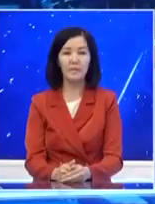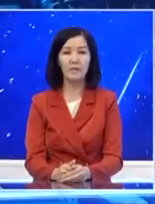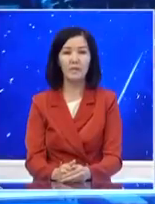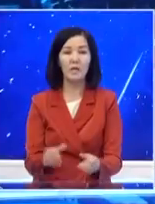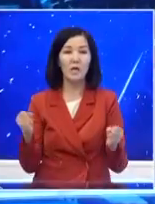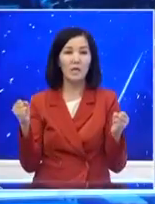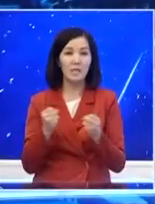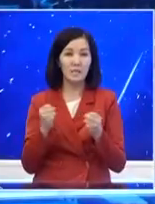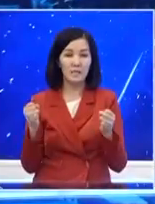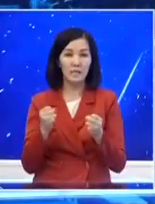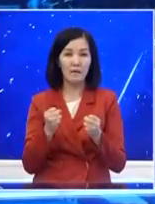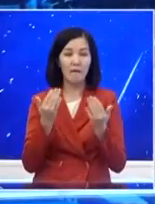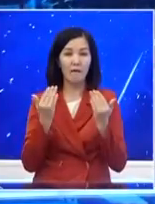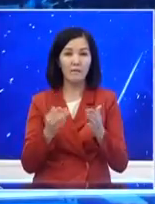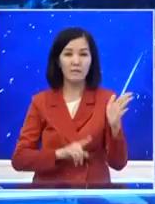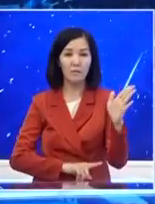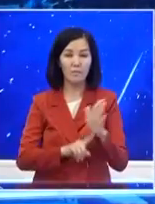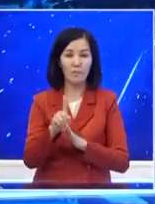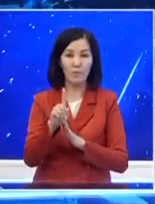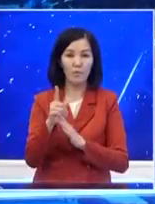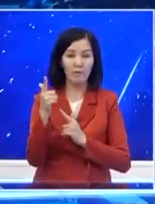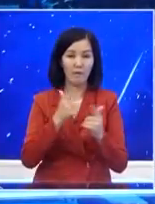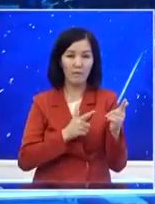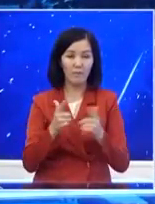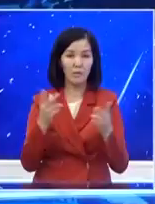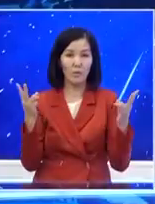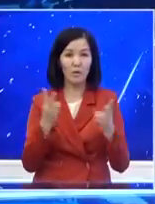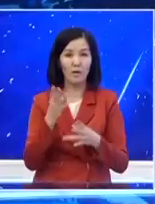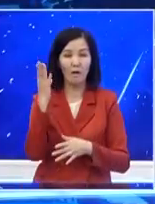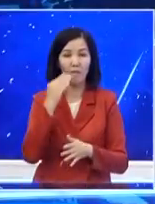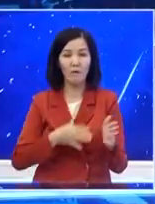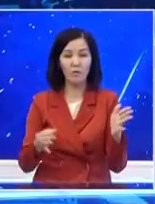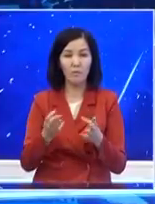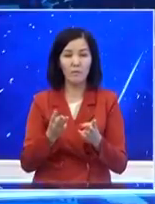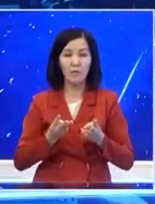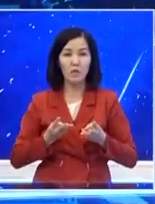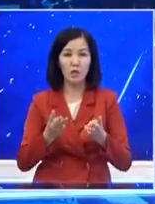Қыстың қамын жазды ойла. Алматы облысында жылыту маусымына дайындық басталды.